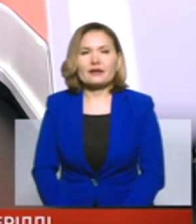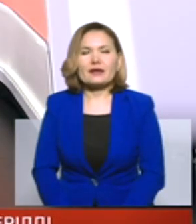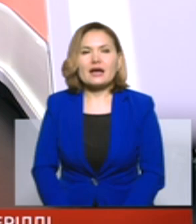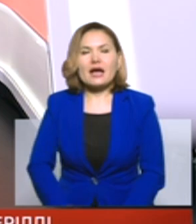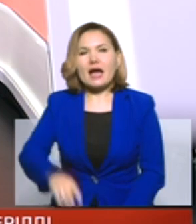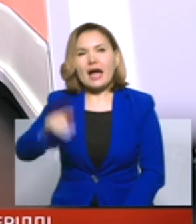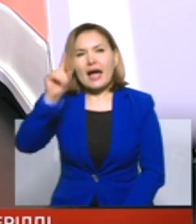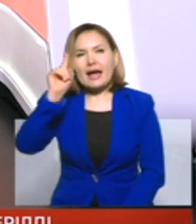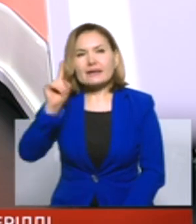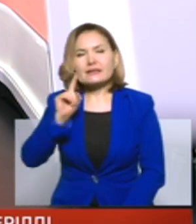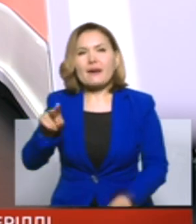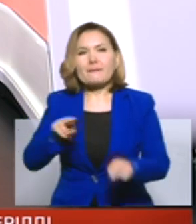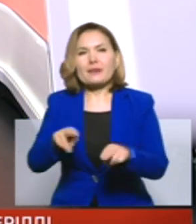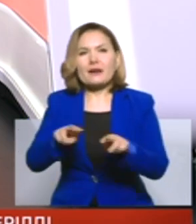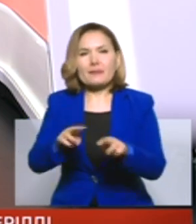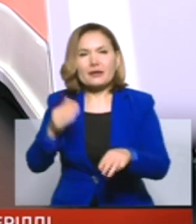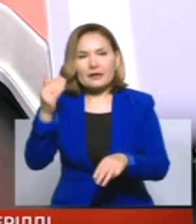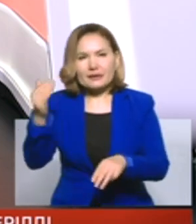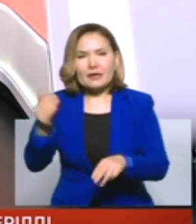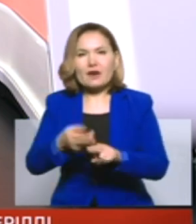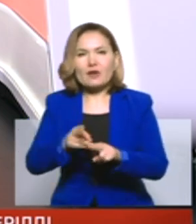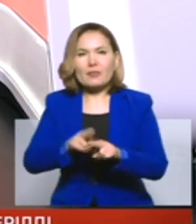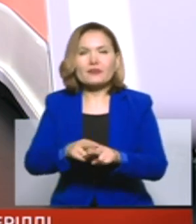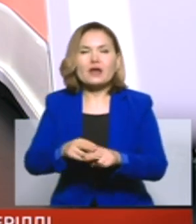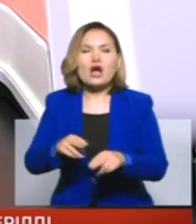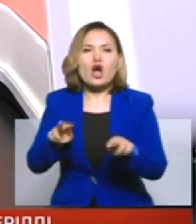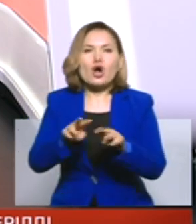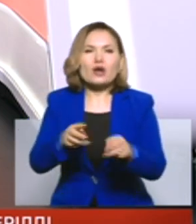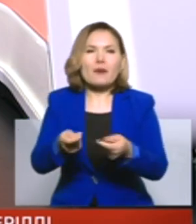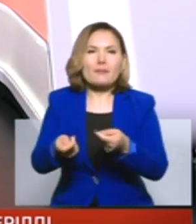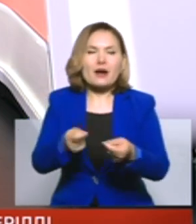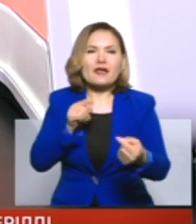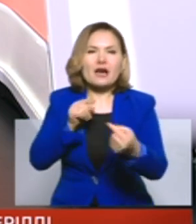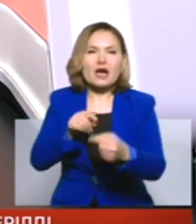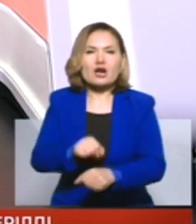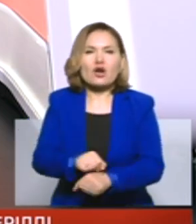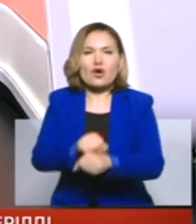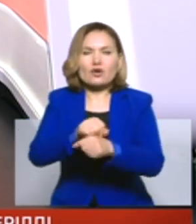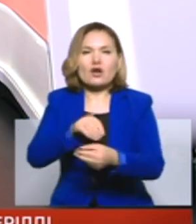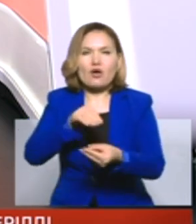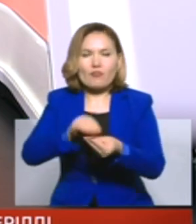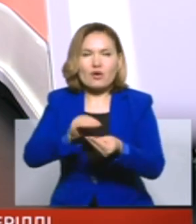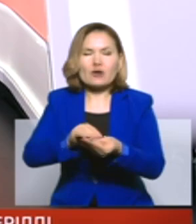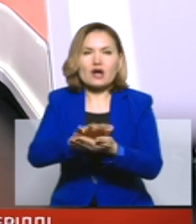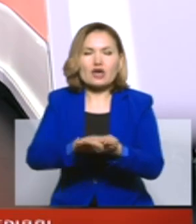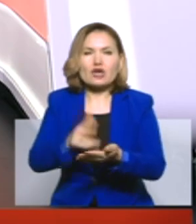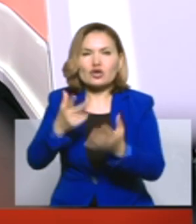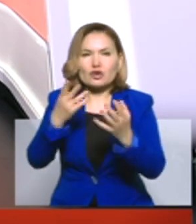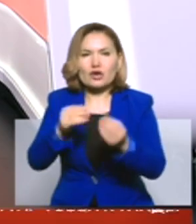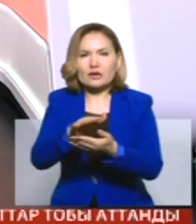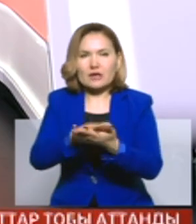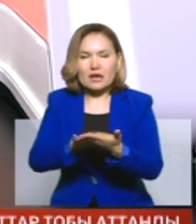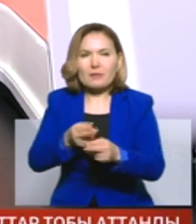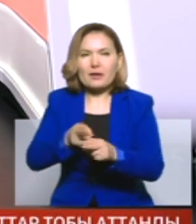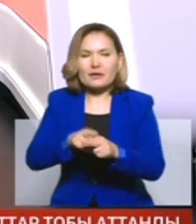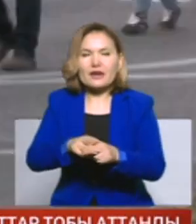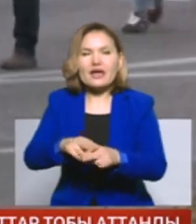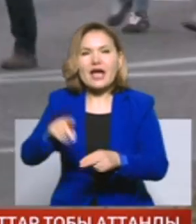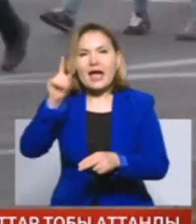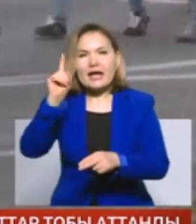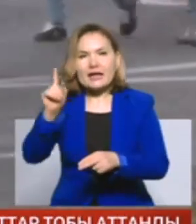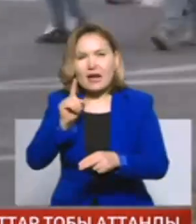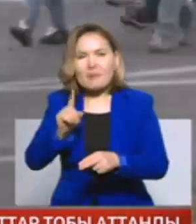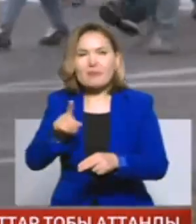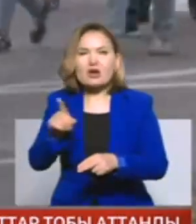Иерусалимде Израиль премьер-министрі Биньямин Нетаньяху мен оның үкіметіне қарсы шерулер үшінші күнге ұласты. Тұрғындар әсіресе діндар